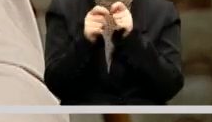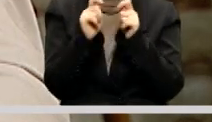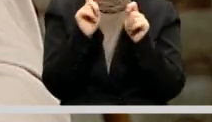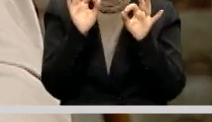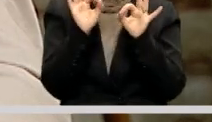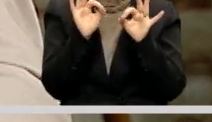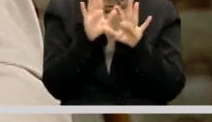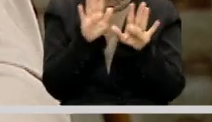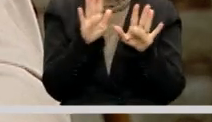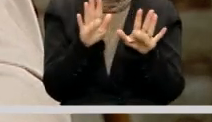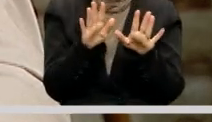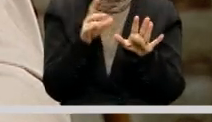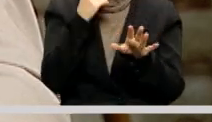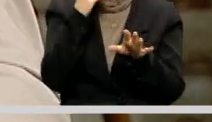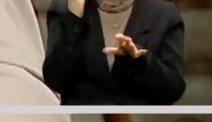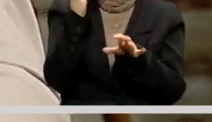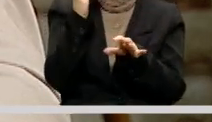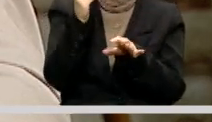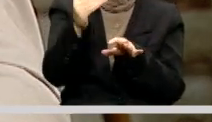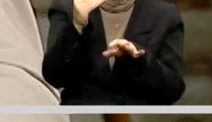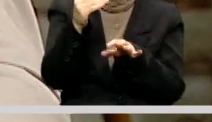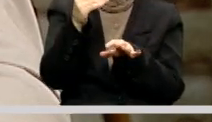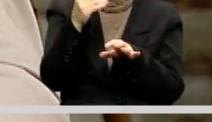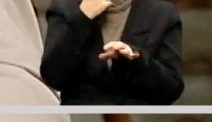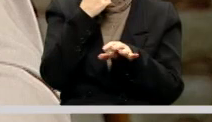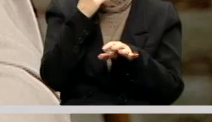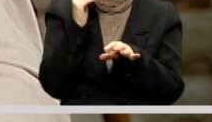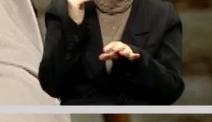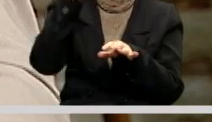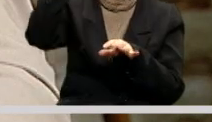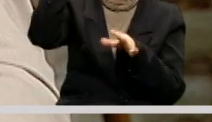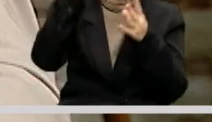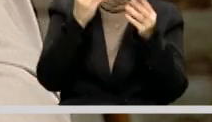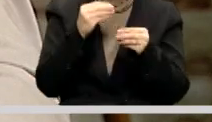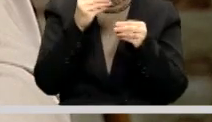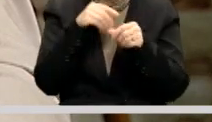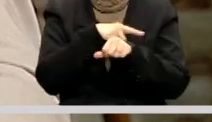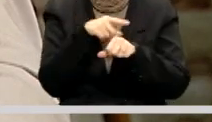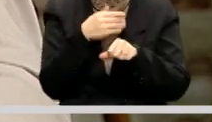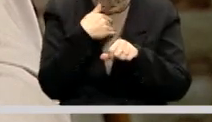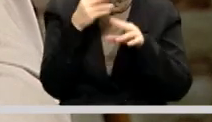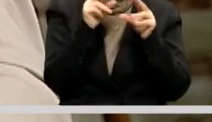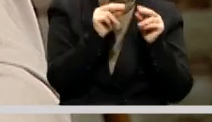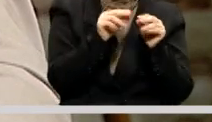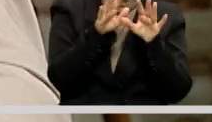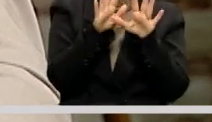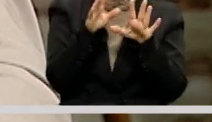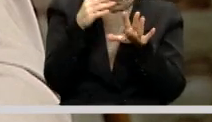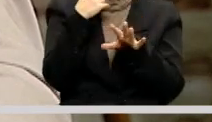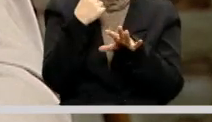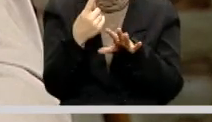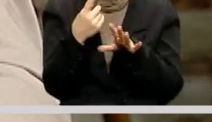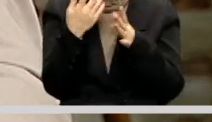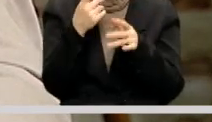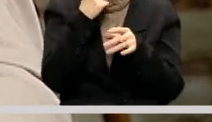gözükmüyor. İleri yaşa geldiğinde ise, ileri yaşta çok sık gördüğümüz uykusuzluk, ben uyuyamıyorum diye gelir. İleri yaşta uyku ihtiyacı